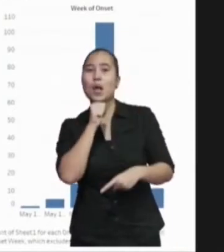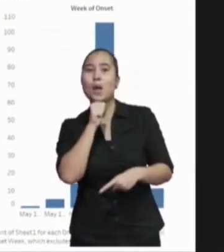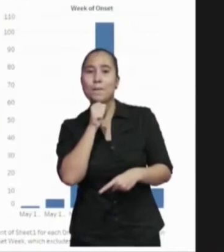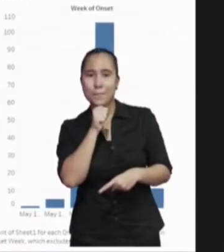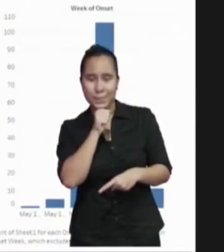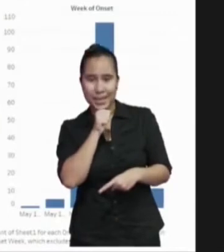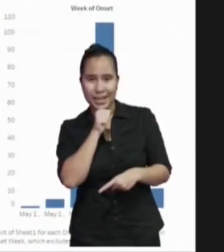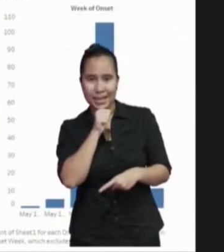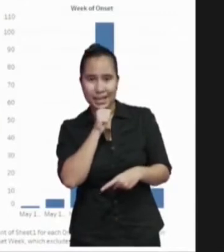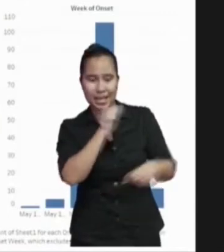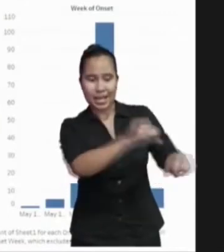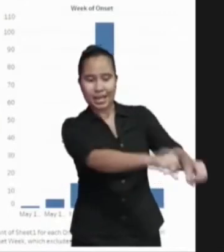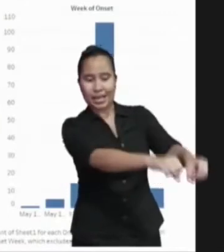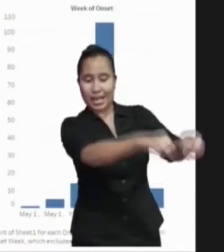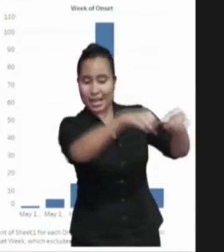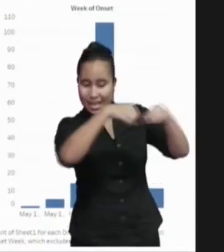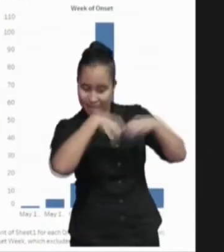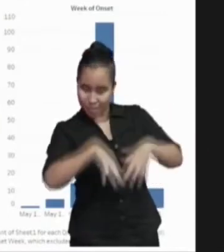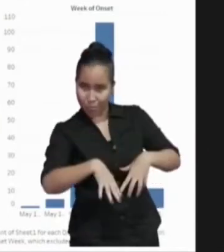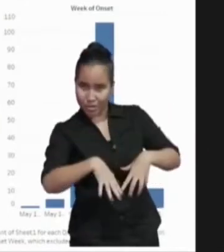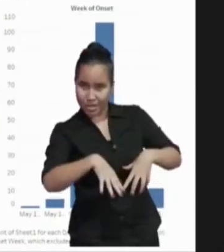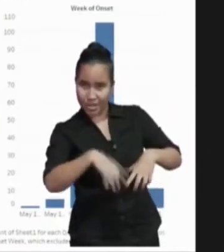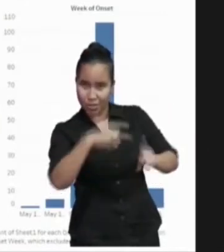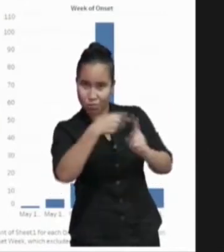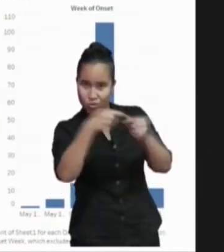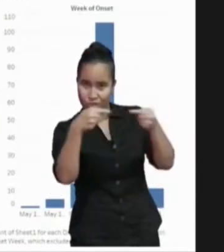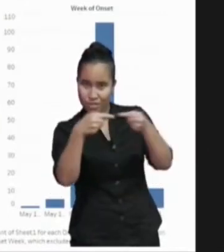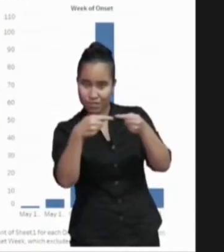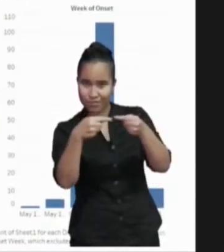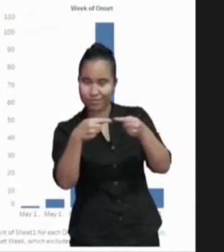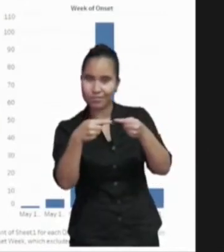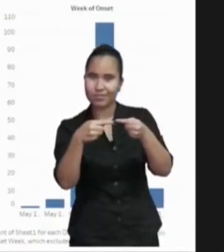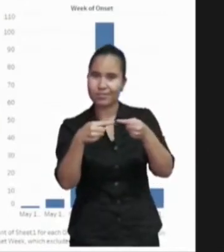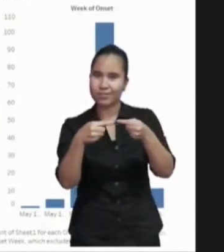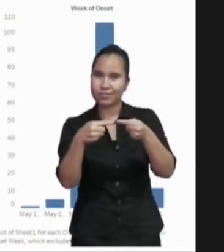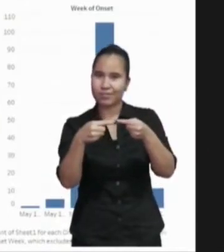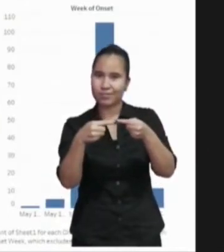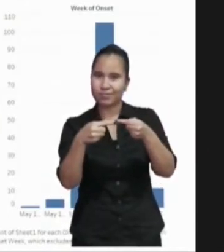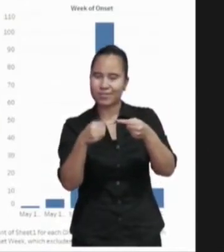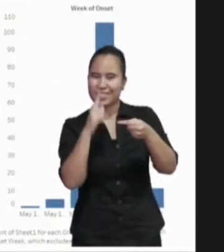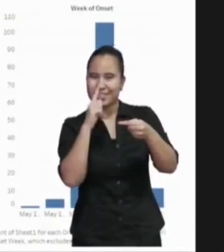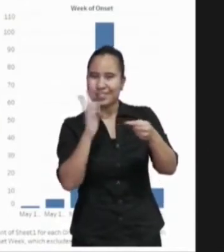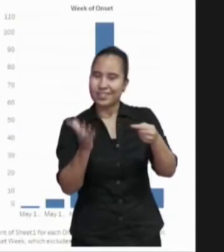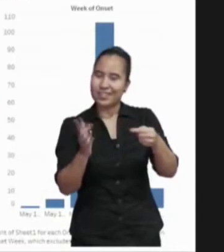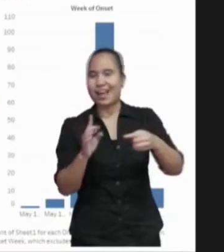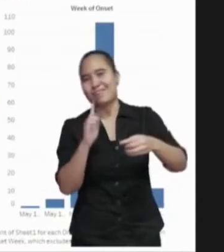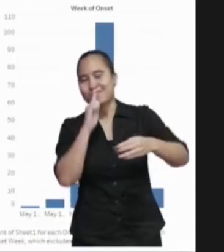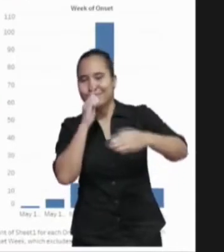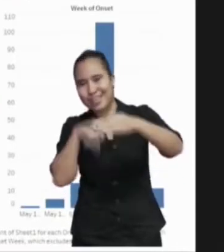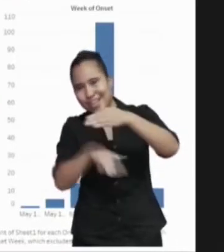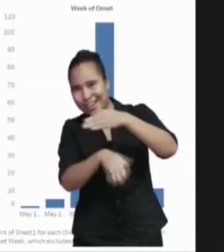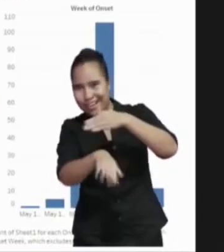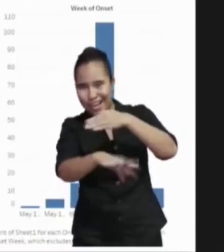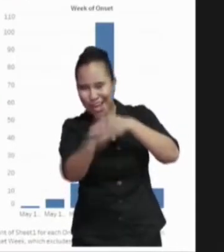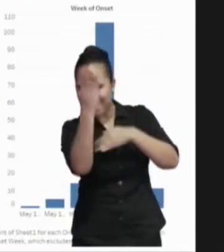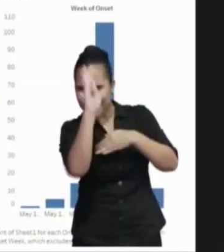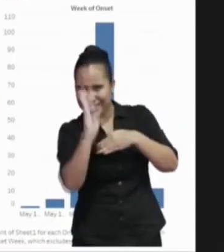een geïmporteerde, niet een geïmporteerde, een illegale Braziliaan die